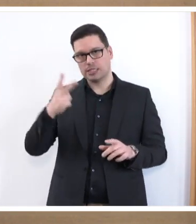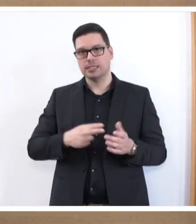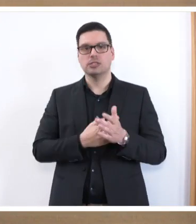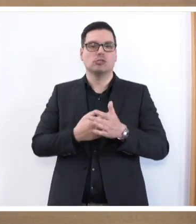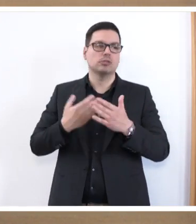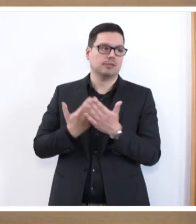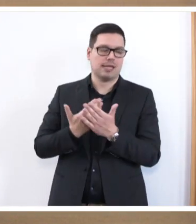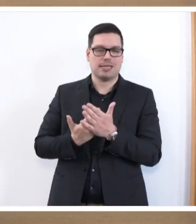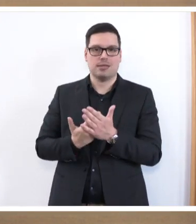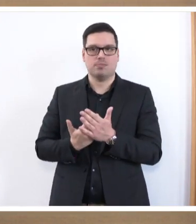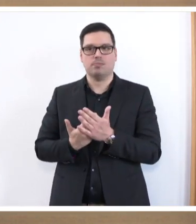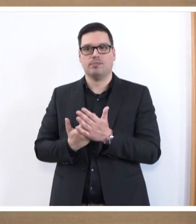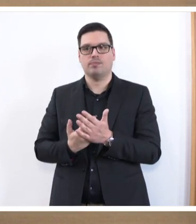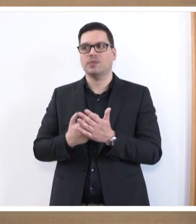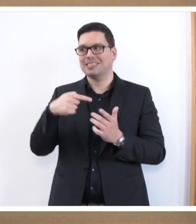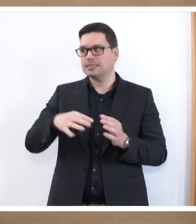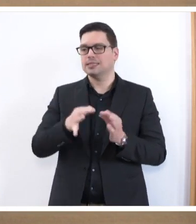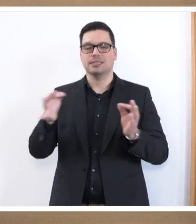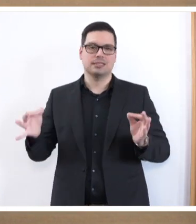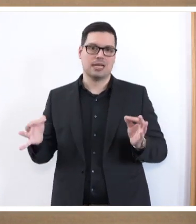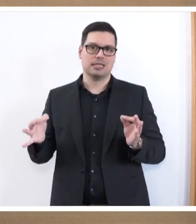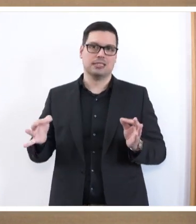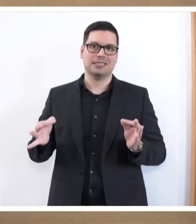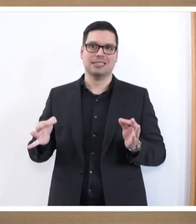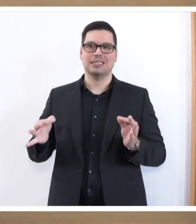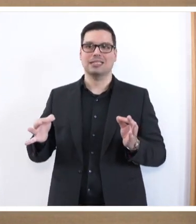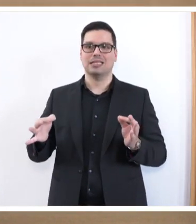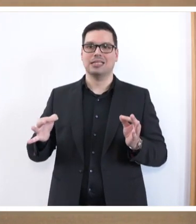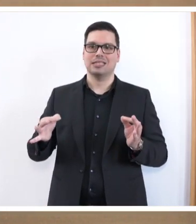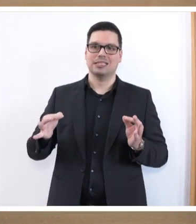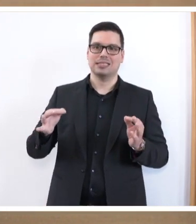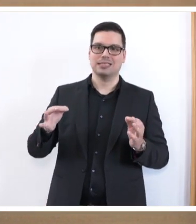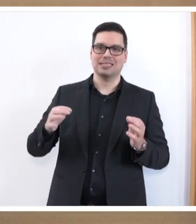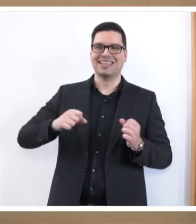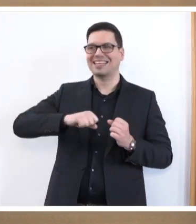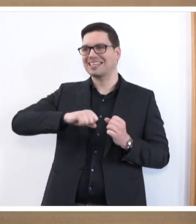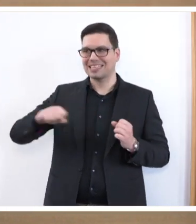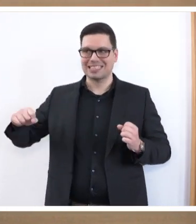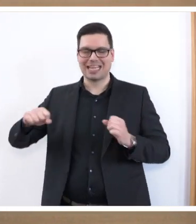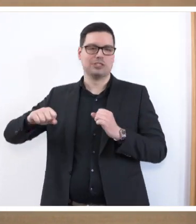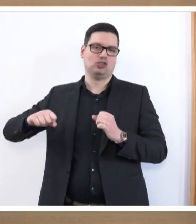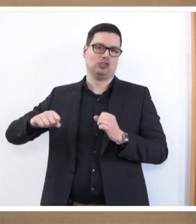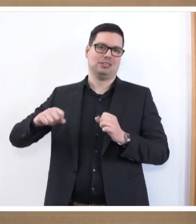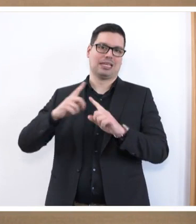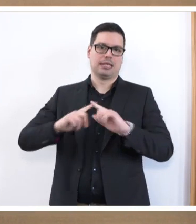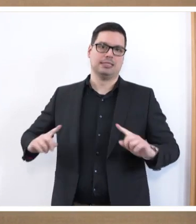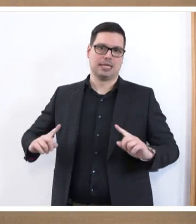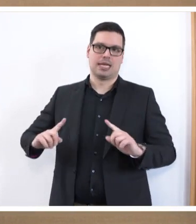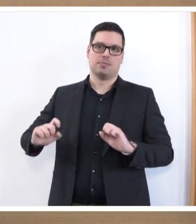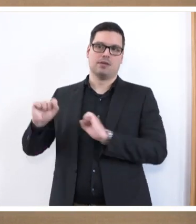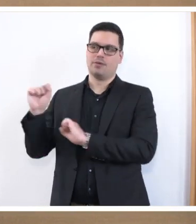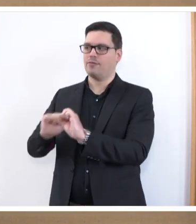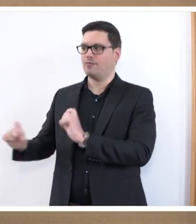sie insbesondere in diesen Tagen gegen Rechtsextreme verteidigen. Darüber haben wir heute Morgen schon gesprochen.